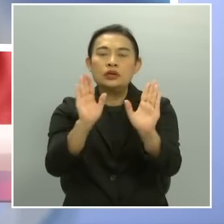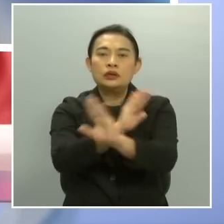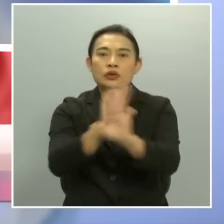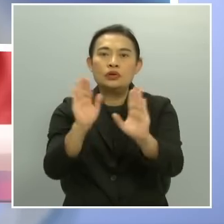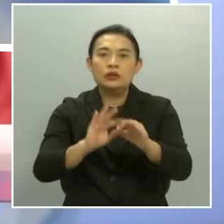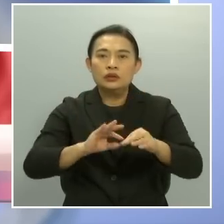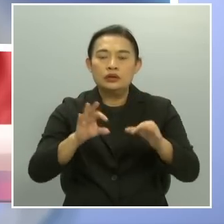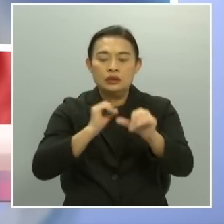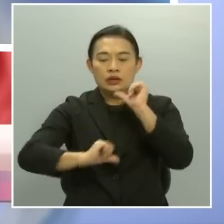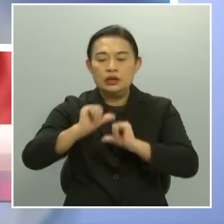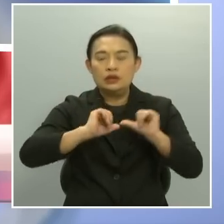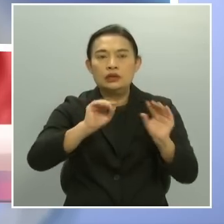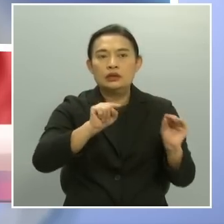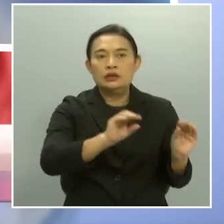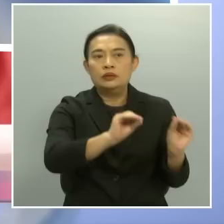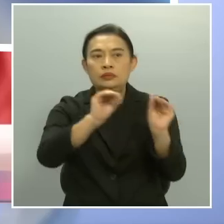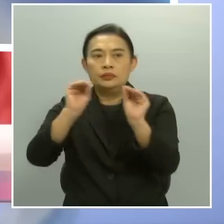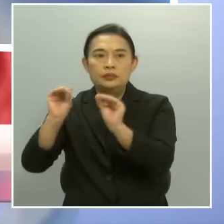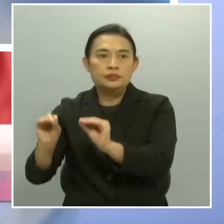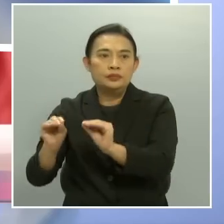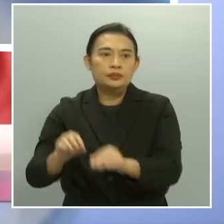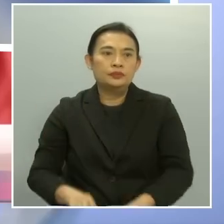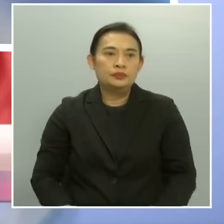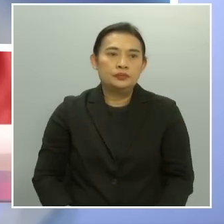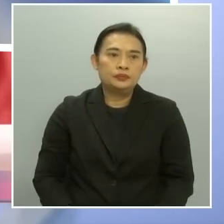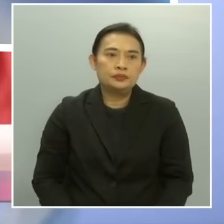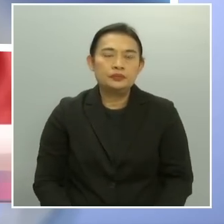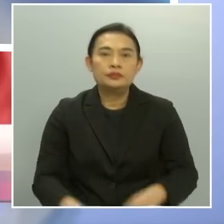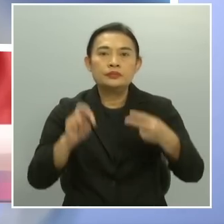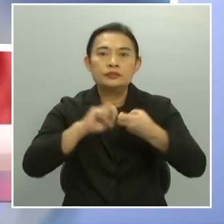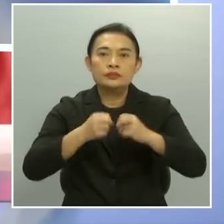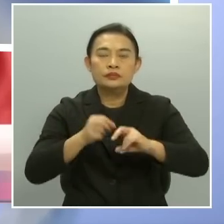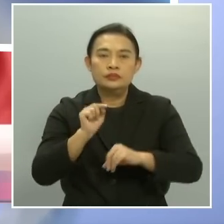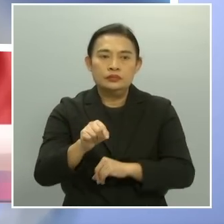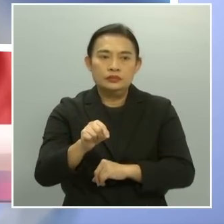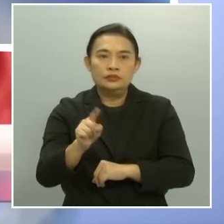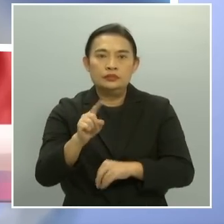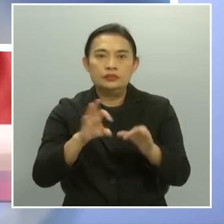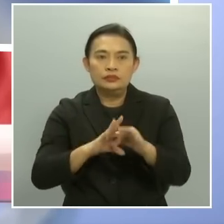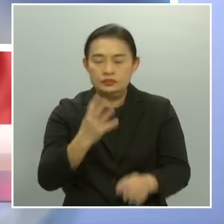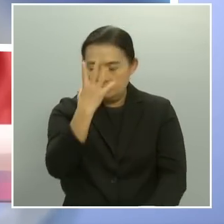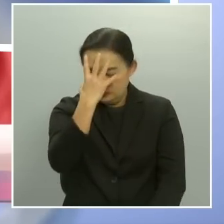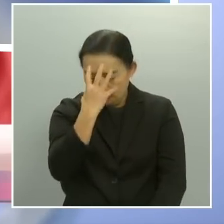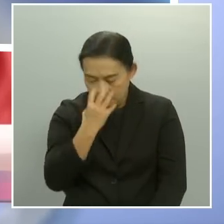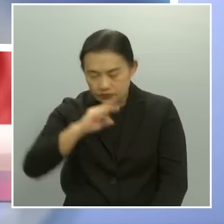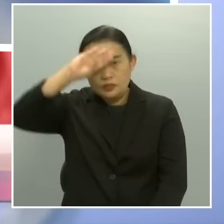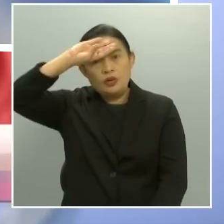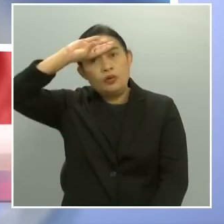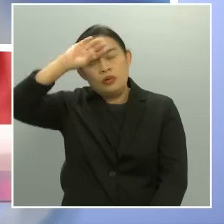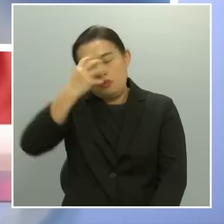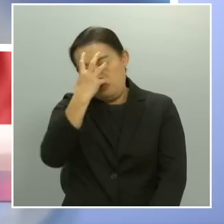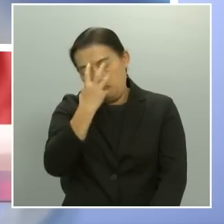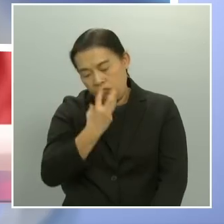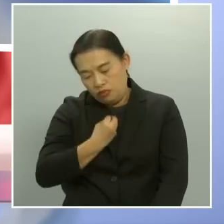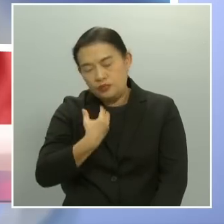ออนแอร์ออกไปแล้วเขาก็มีปัญหาในเรื่องของภาวะซึมเศร้าอยู่แล้วในลักษณะที่แบบว่าแ